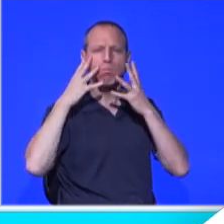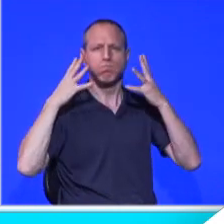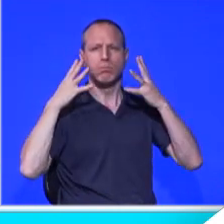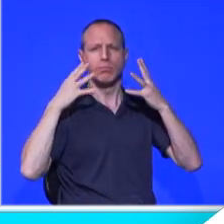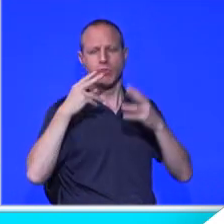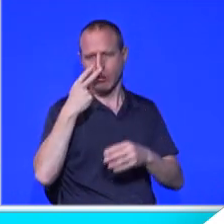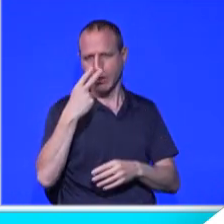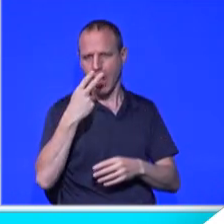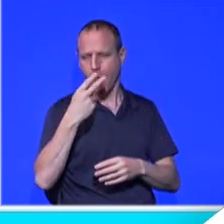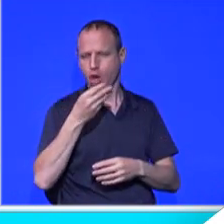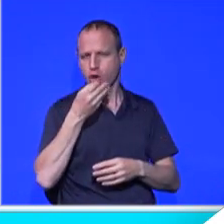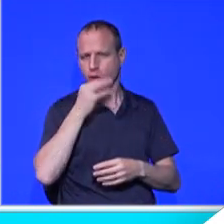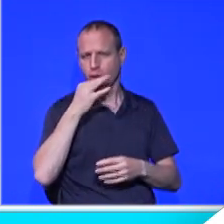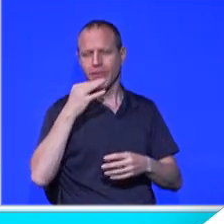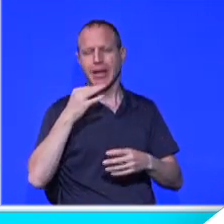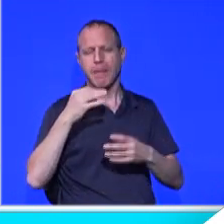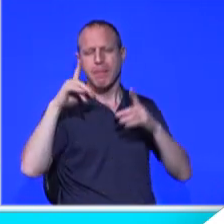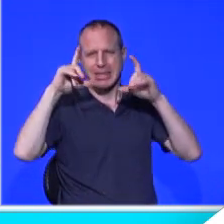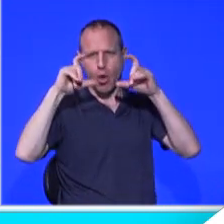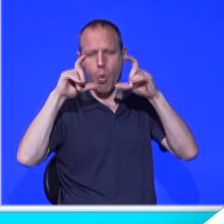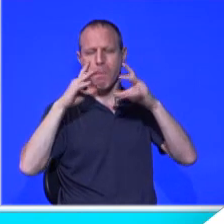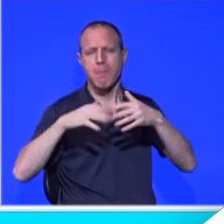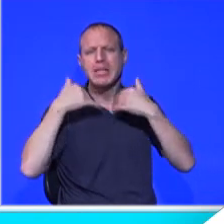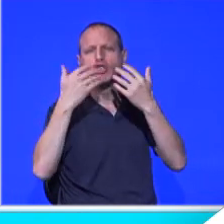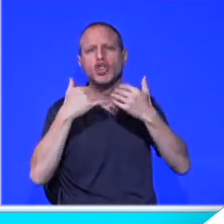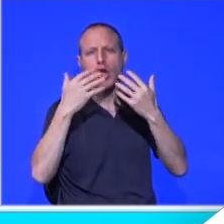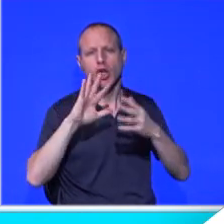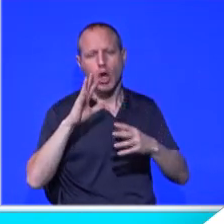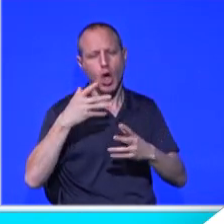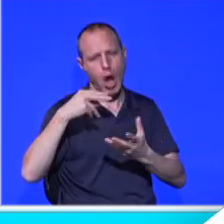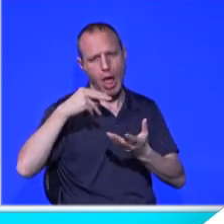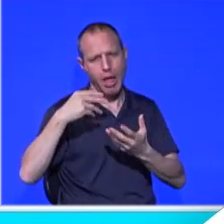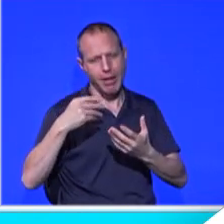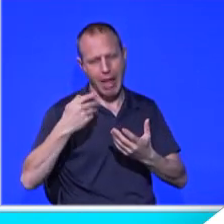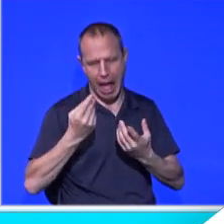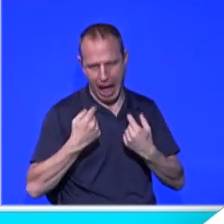שנראה יותר טוב בסטורי. כל ההוויה שלנו מרוכזת